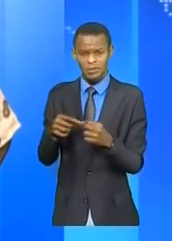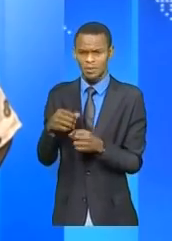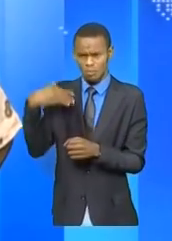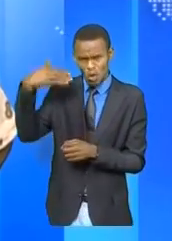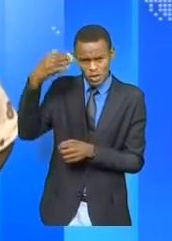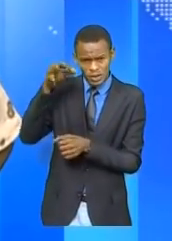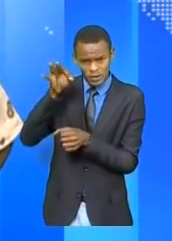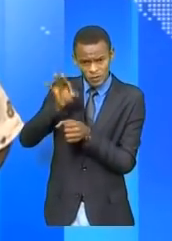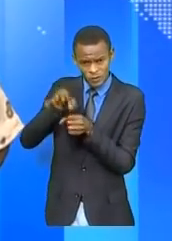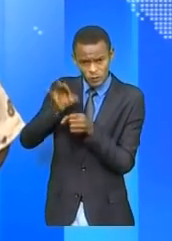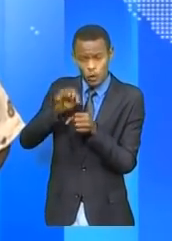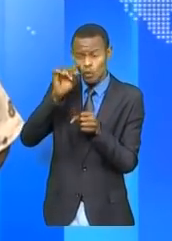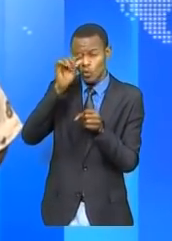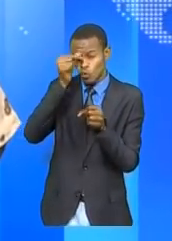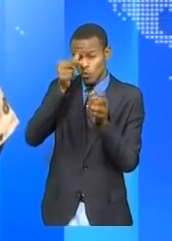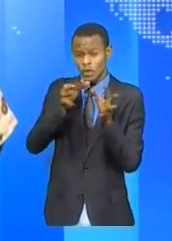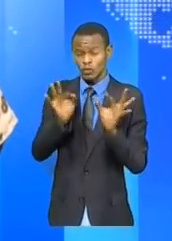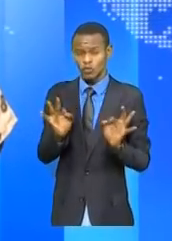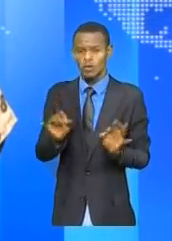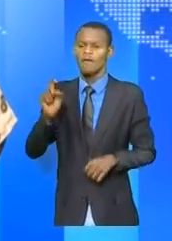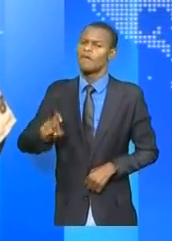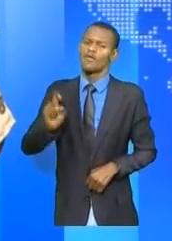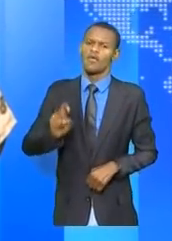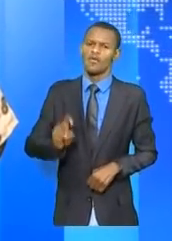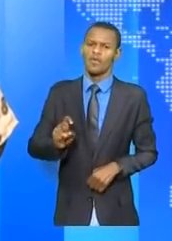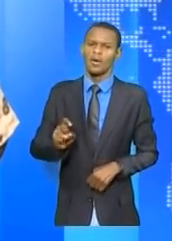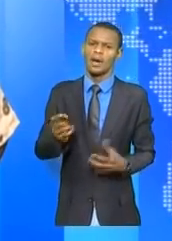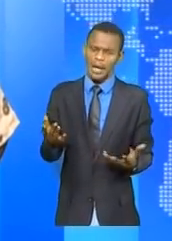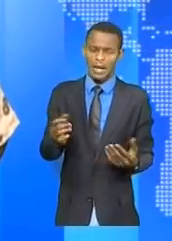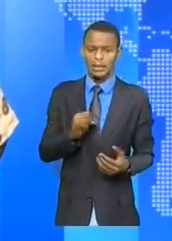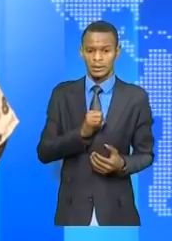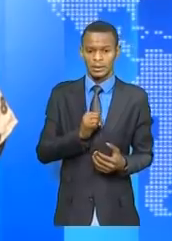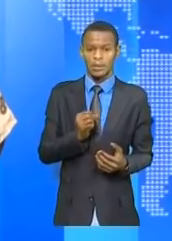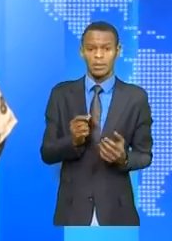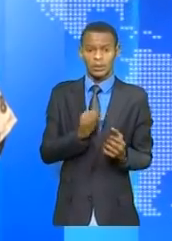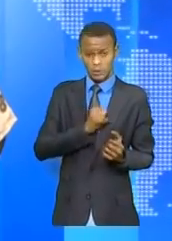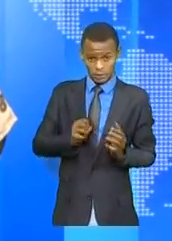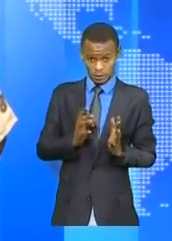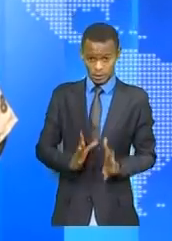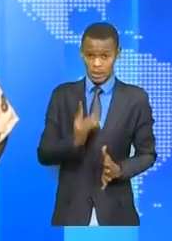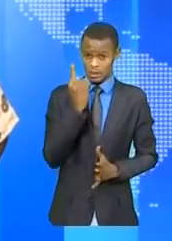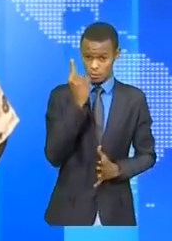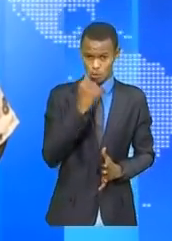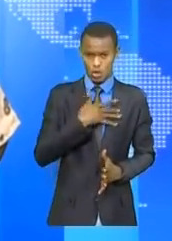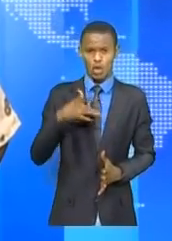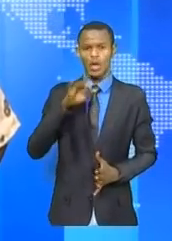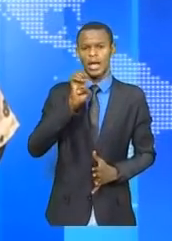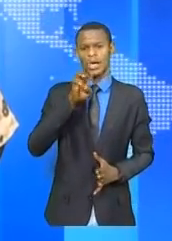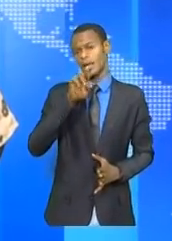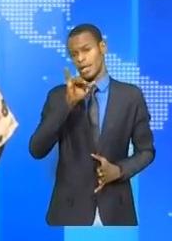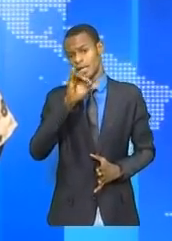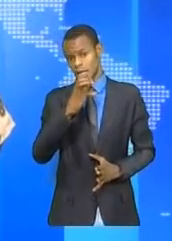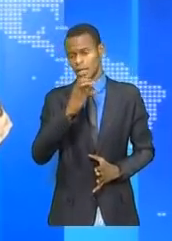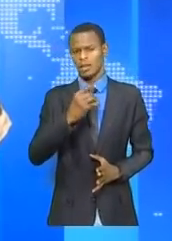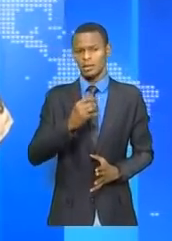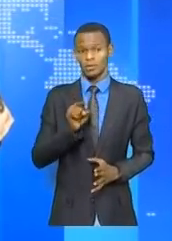une priorité, ce qui justifie alors la descente du sénateur Eric Ngalula Ilunga Ambujimai, un candidat potentiel